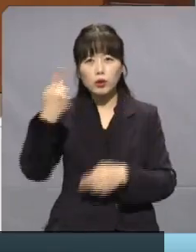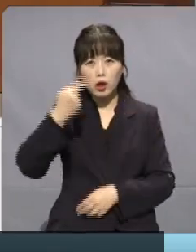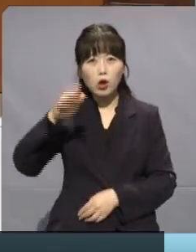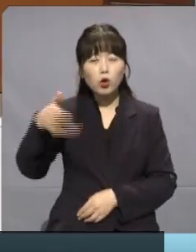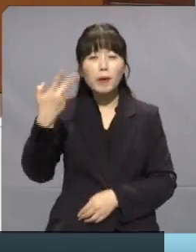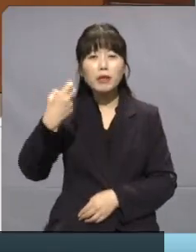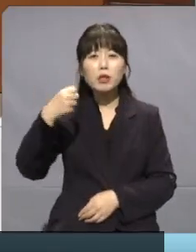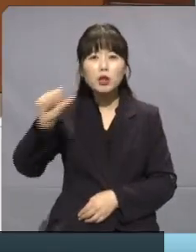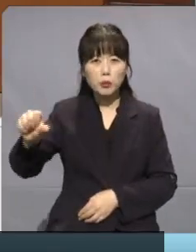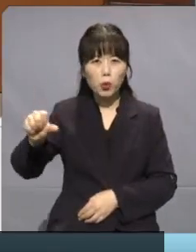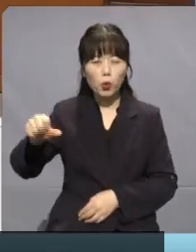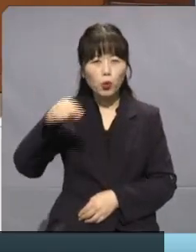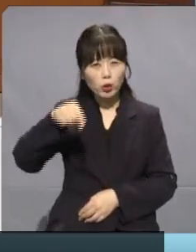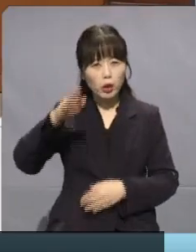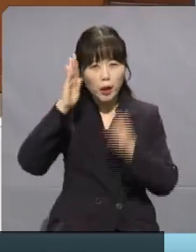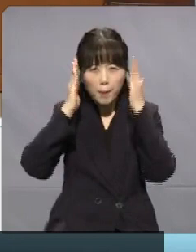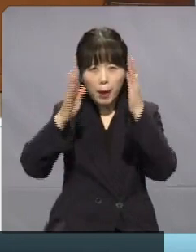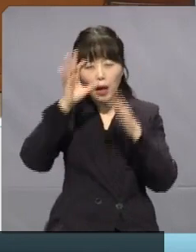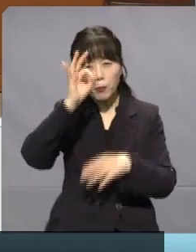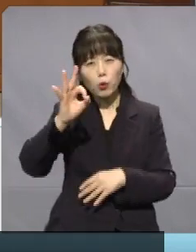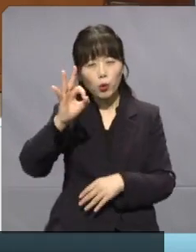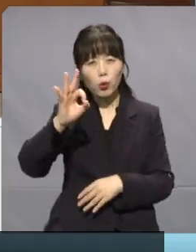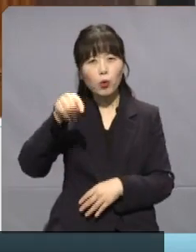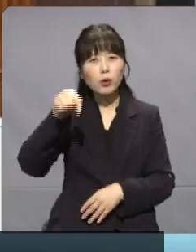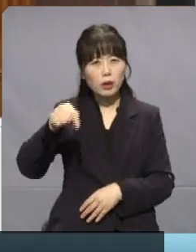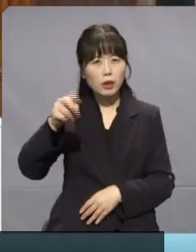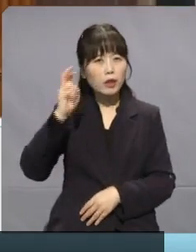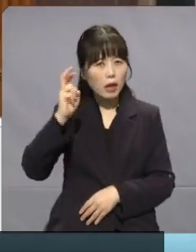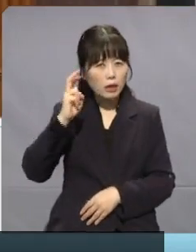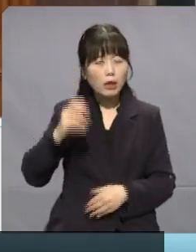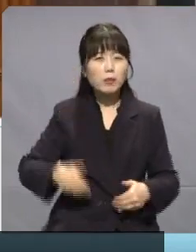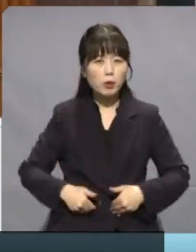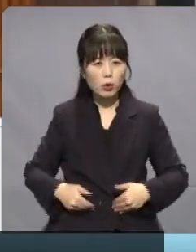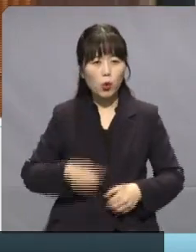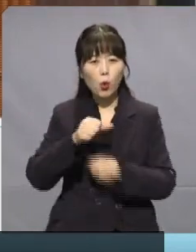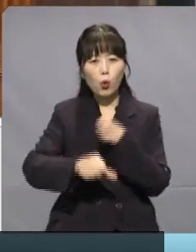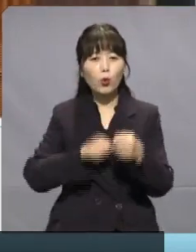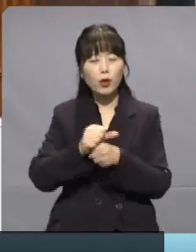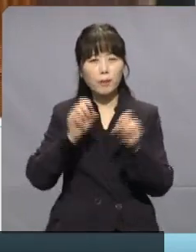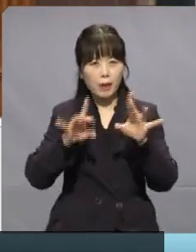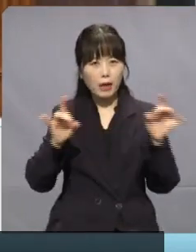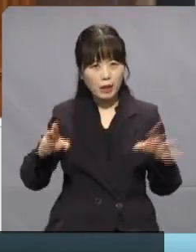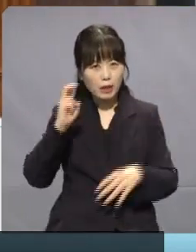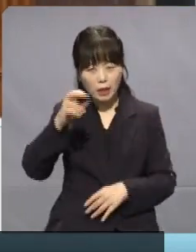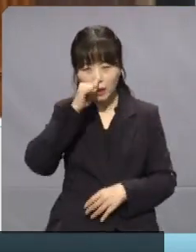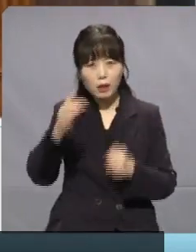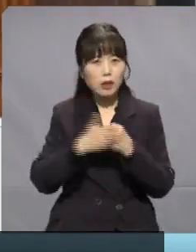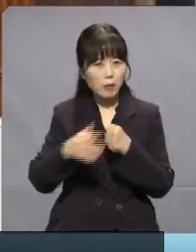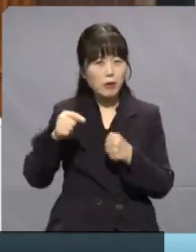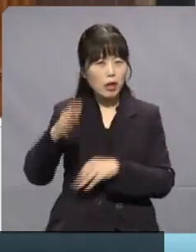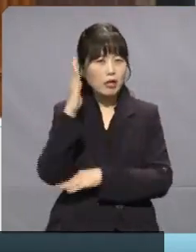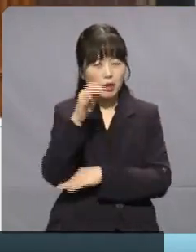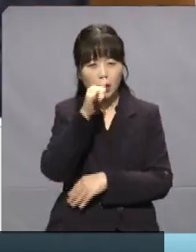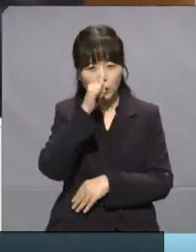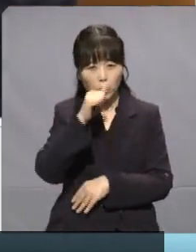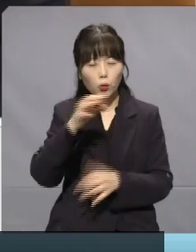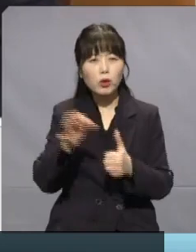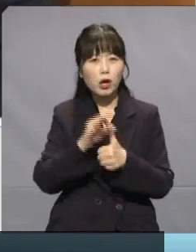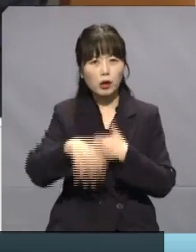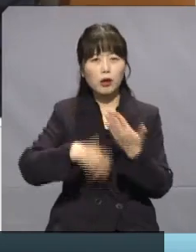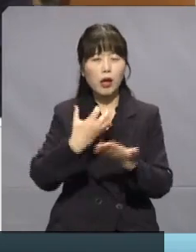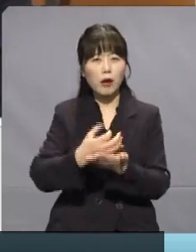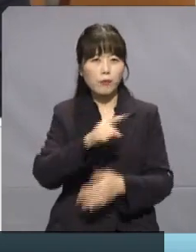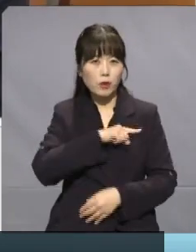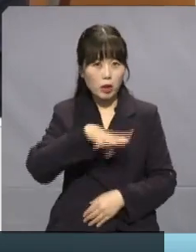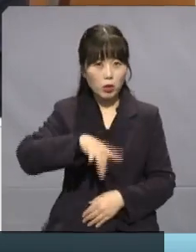바라보고 이거를 추계를 해 줘야 돼요 5년만 하니까 맨날 이런 식으로 얘기를 하고 사실이 연금개혁이 최초로